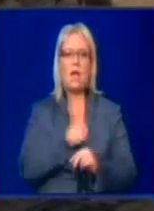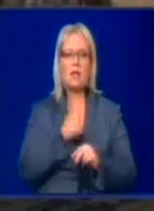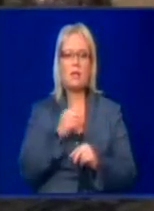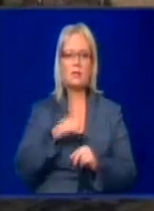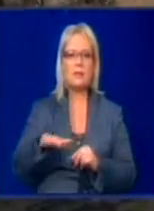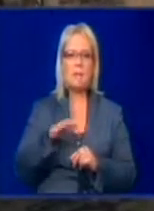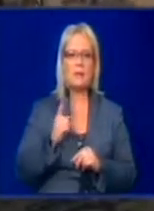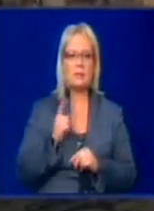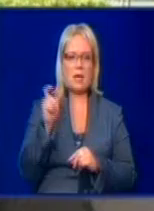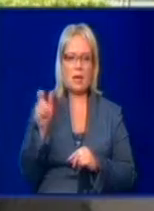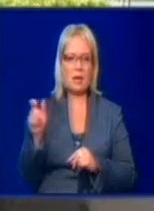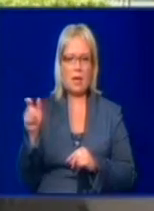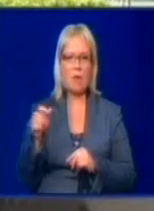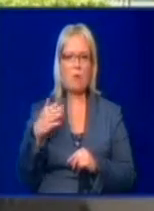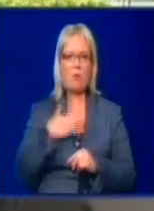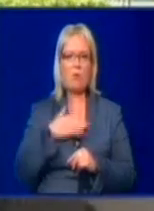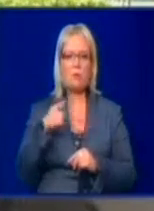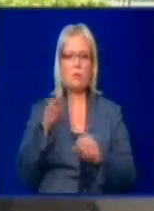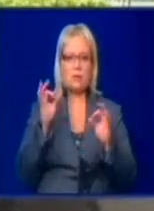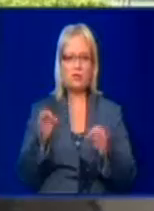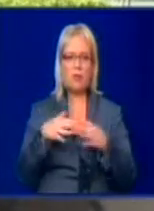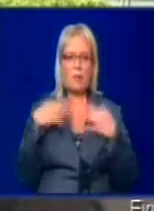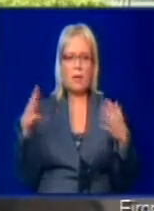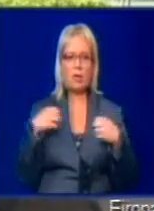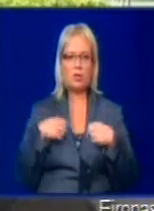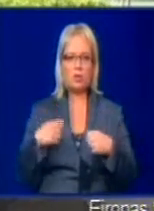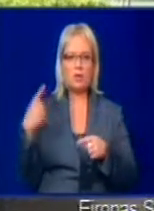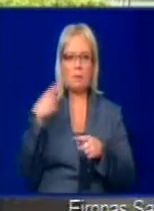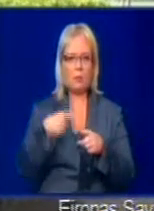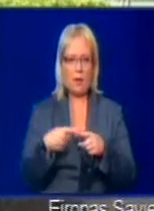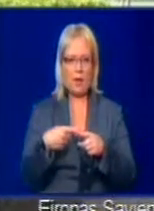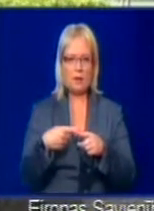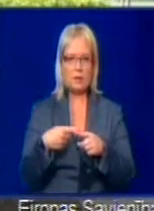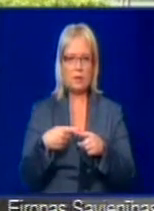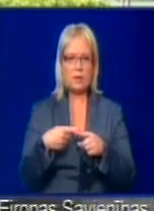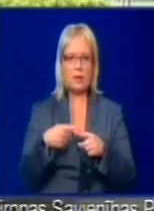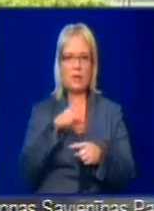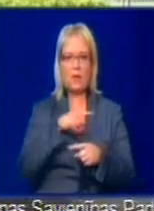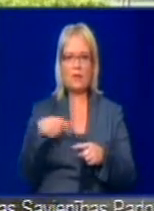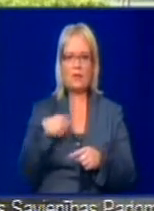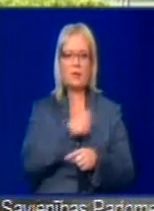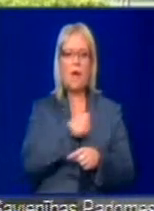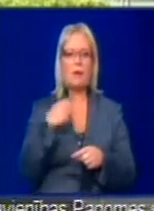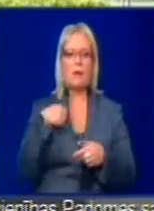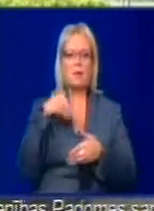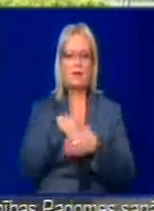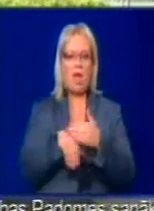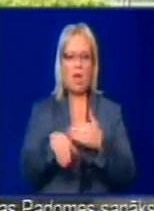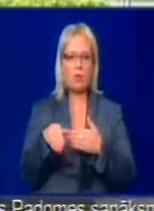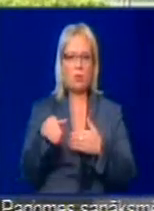Latgales zemessargiem. Mums tas patiešām ir ļoti liels gods, tāpēc, ka pirmo reizi Latvijas armijas vēsturē